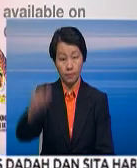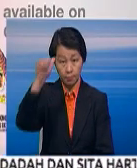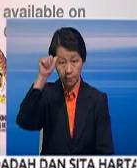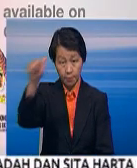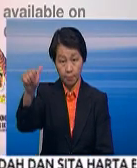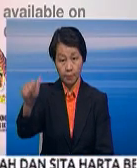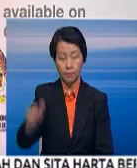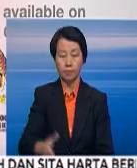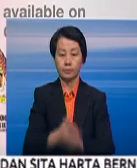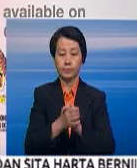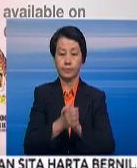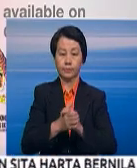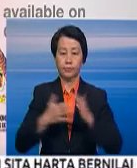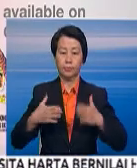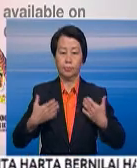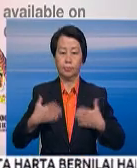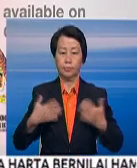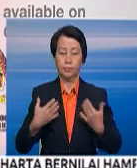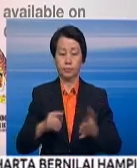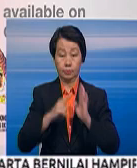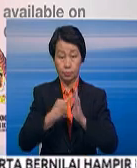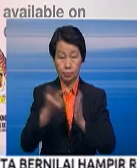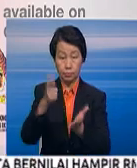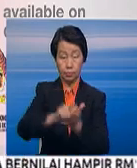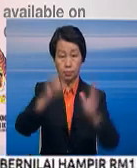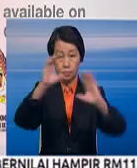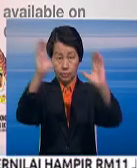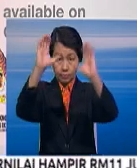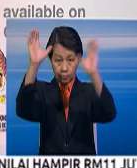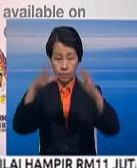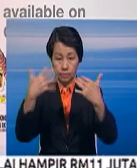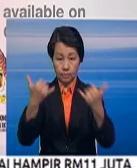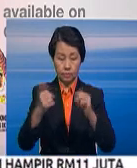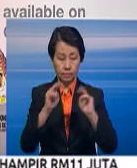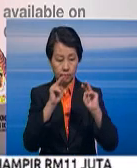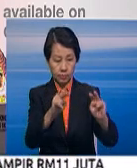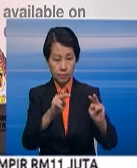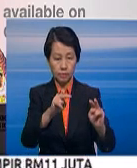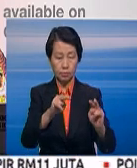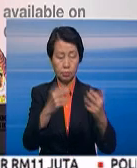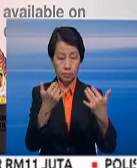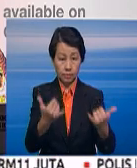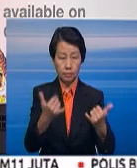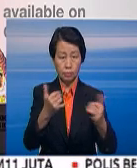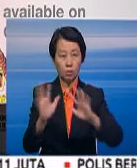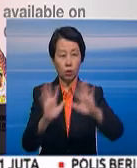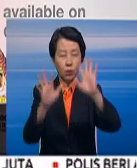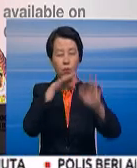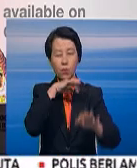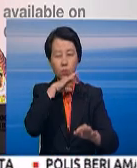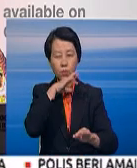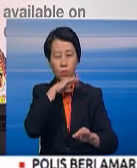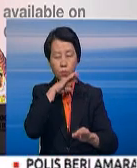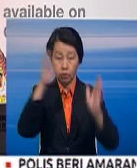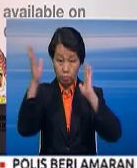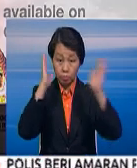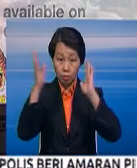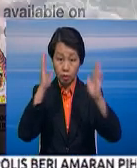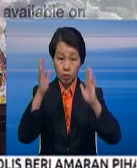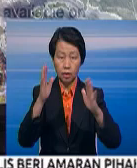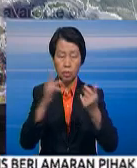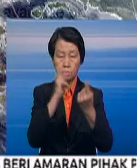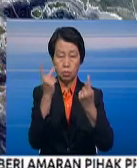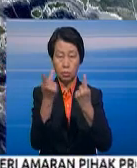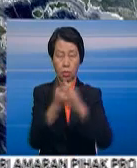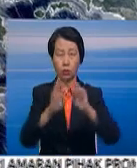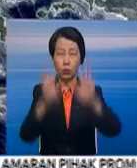Assalamualaikum dan salam sejahtera. Kita mulakan laporan cuaca pada hari ini dengan melihat situasi semasa bagi jerebu untuk rantau negara, di mana keadaan